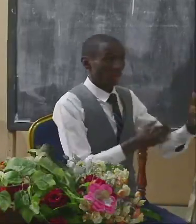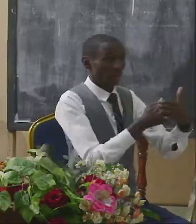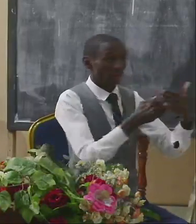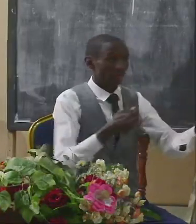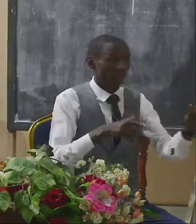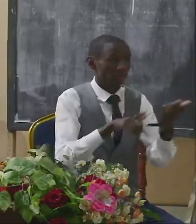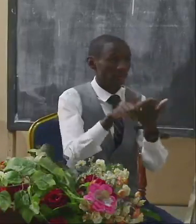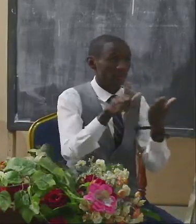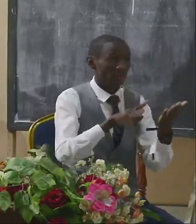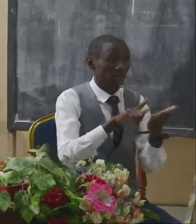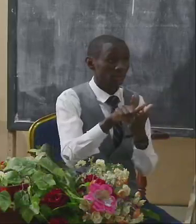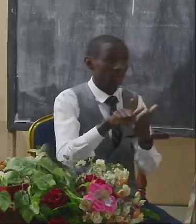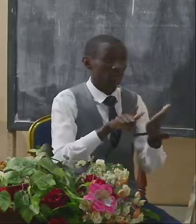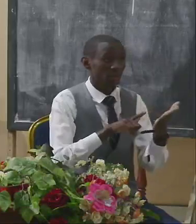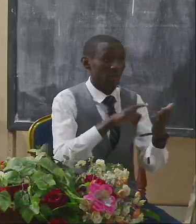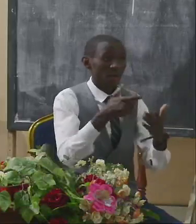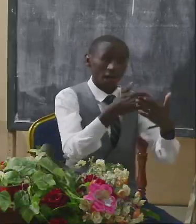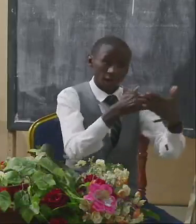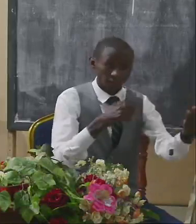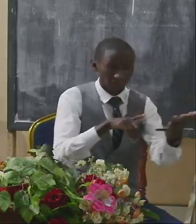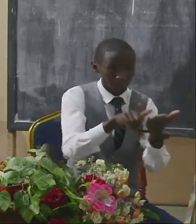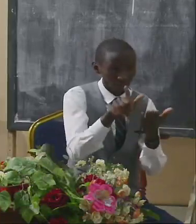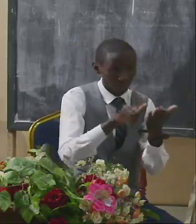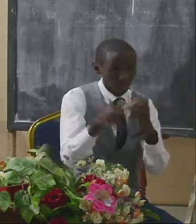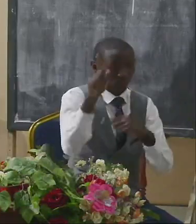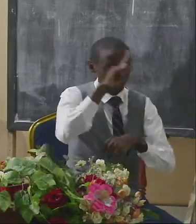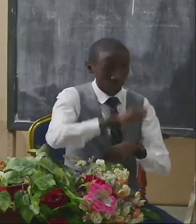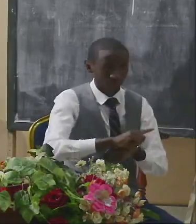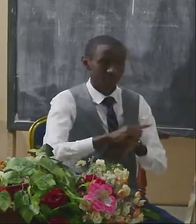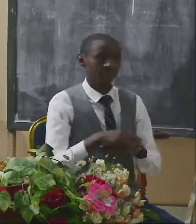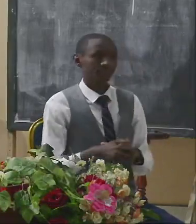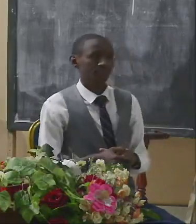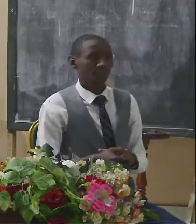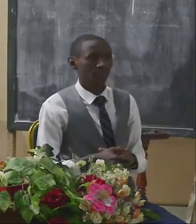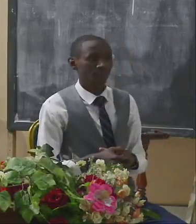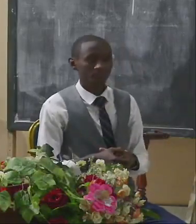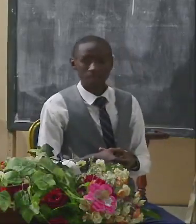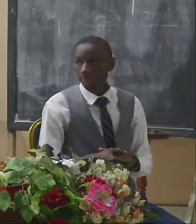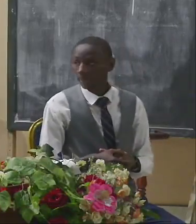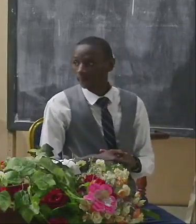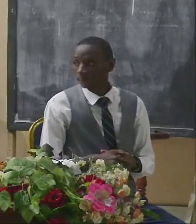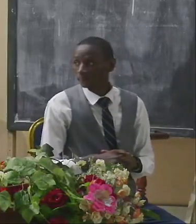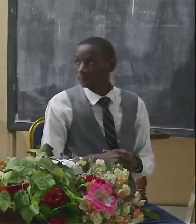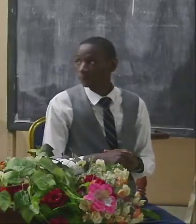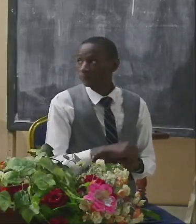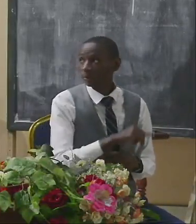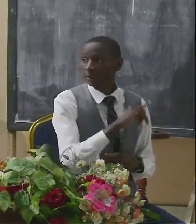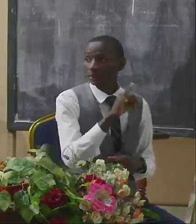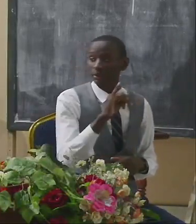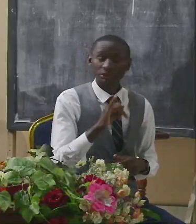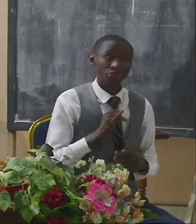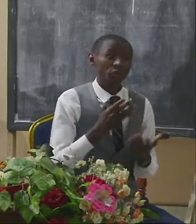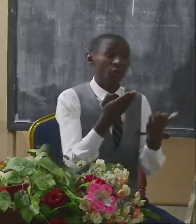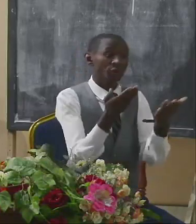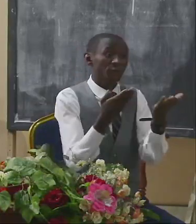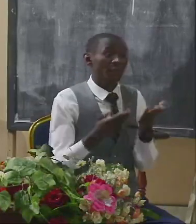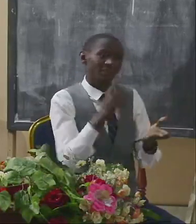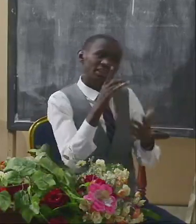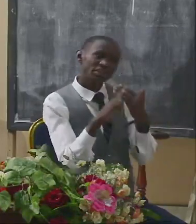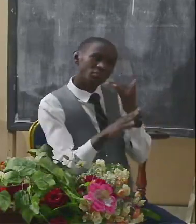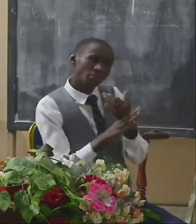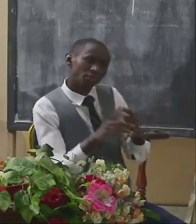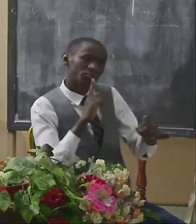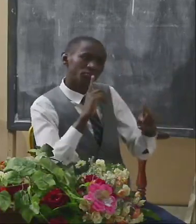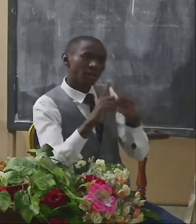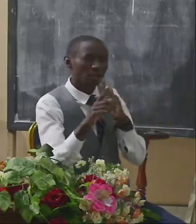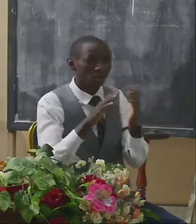lire l'écriture d'aujourd'hui. Mbele ya kusoma andiko ya siku ya leo. Je vais juste parler de l'actualité.